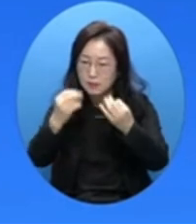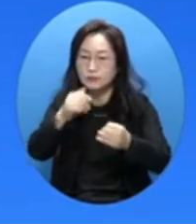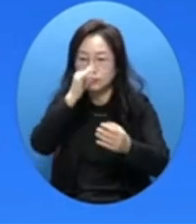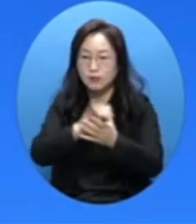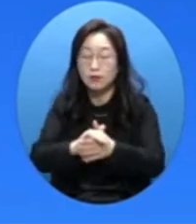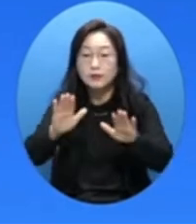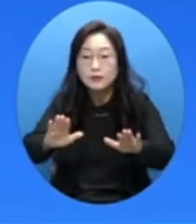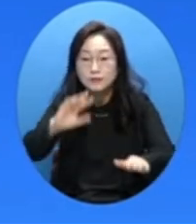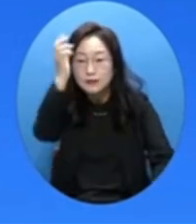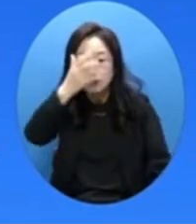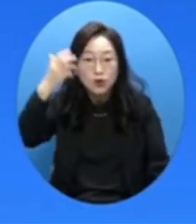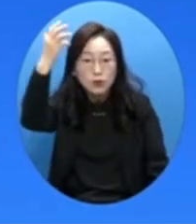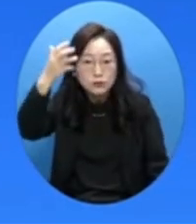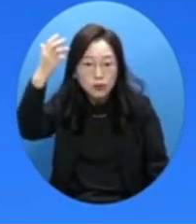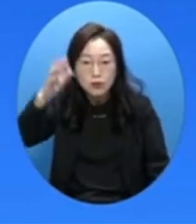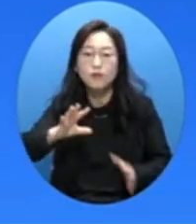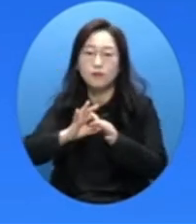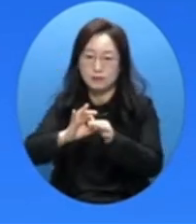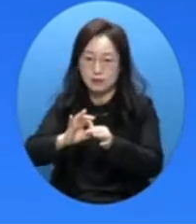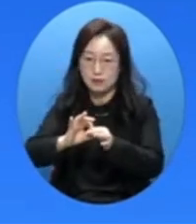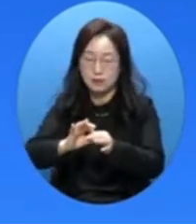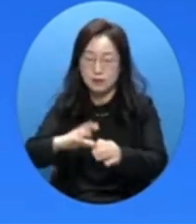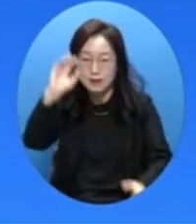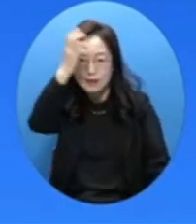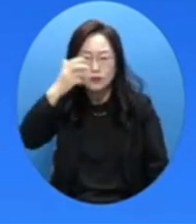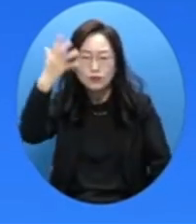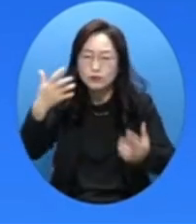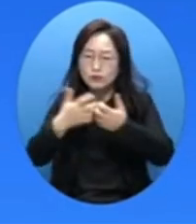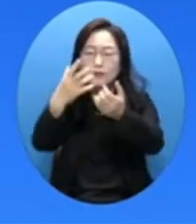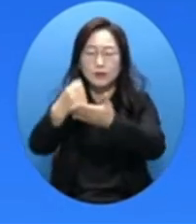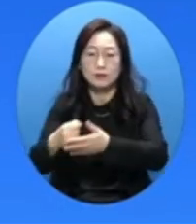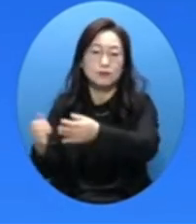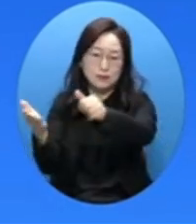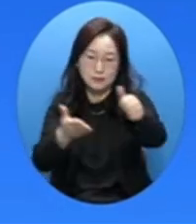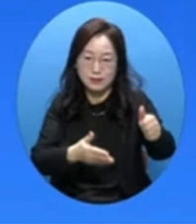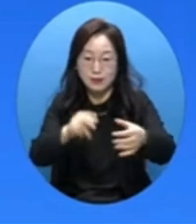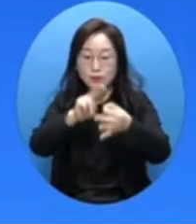지금 성령 시대에 우리가 살고 있습니다. 우리가 성령 충만 받아야 됩니다. 우리 여도